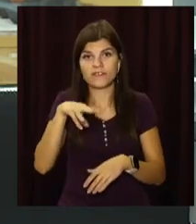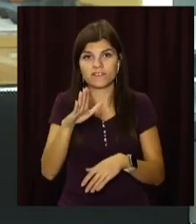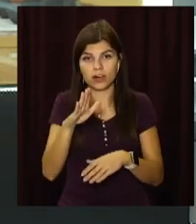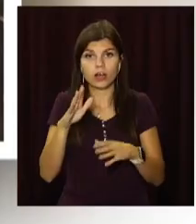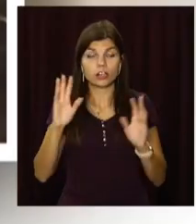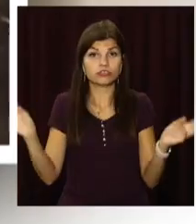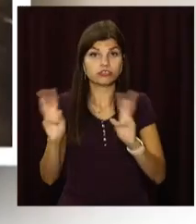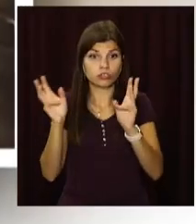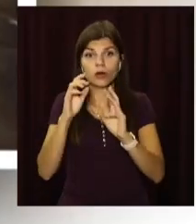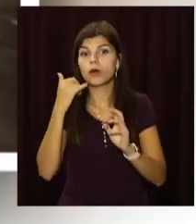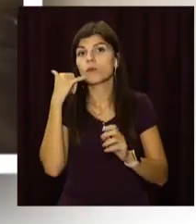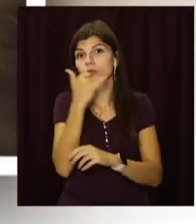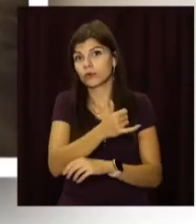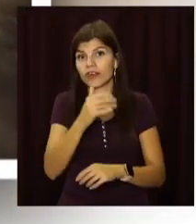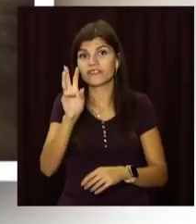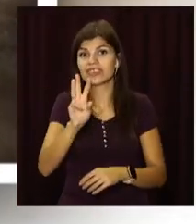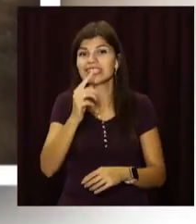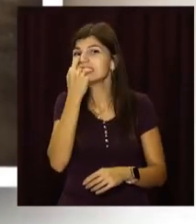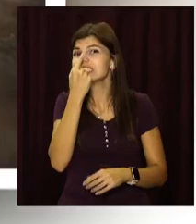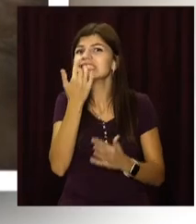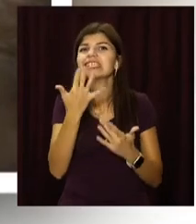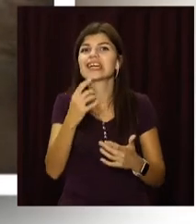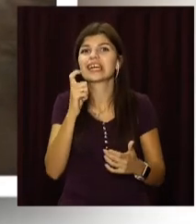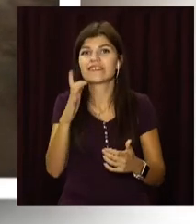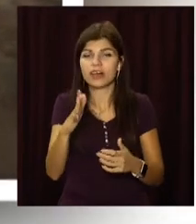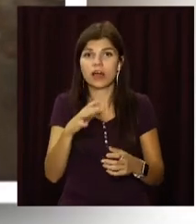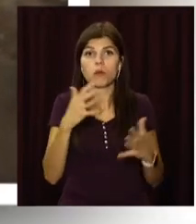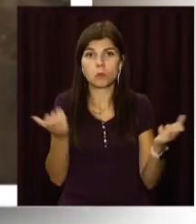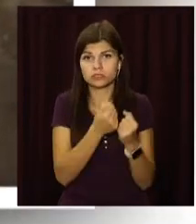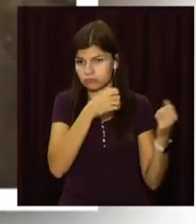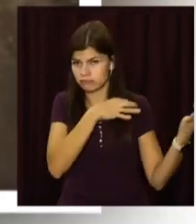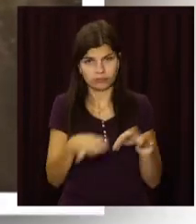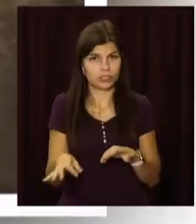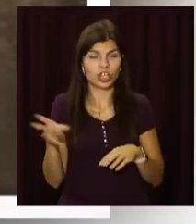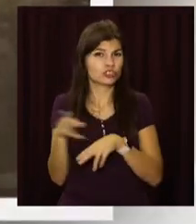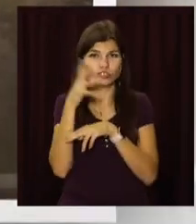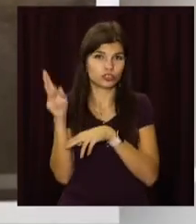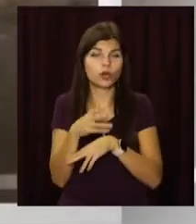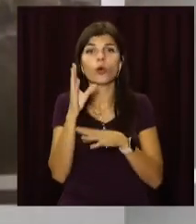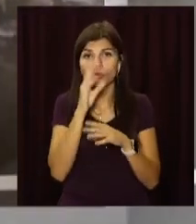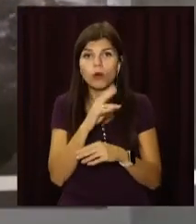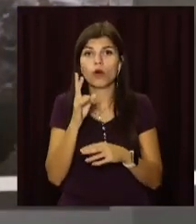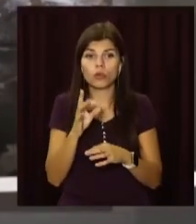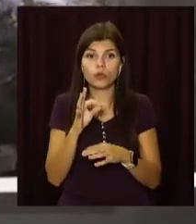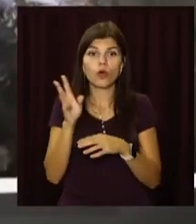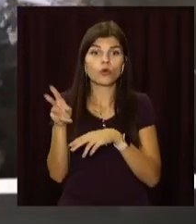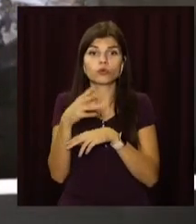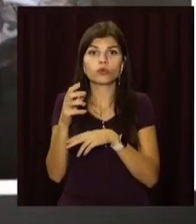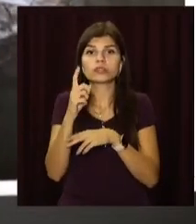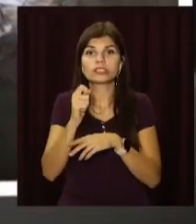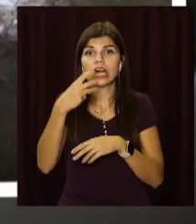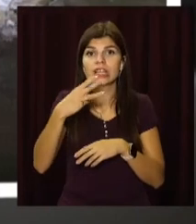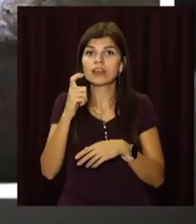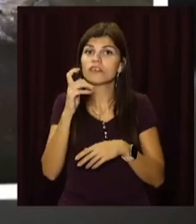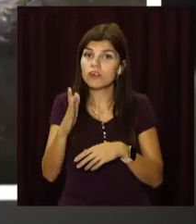служби порятунку надійшло о 3:00. Вже за кілька хвилин після прибуття рятувальники локалізували пожежу, а повністю загасили за